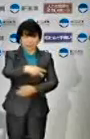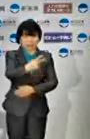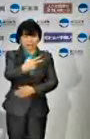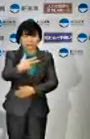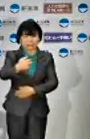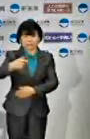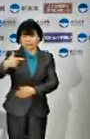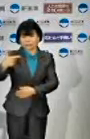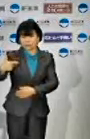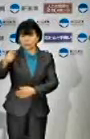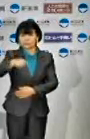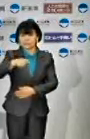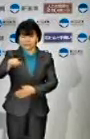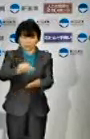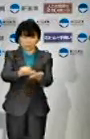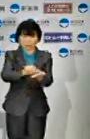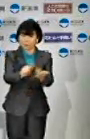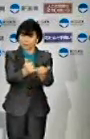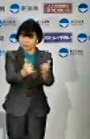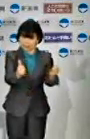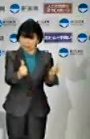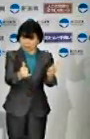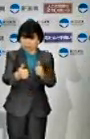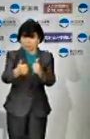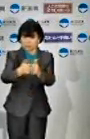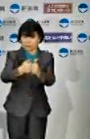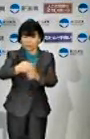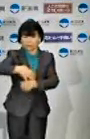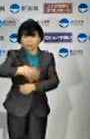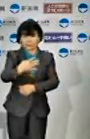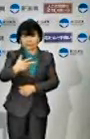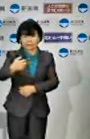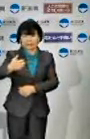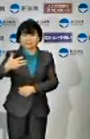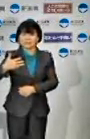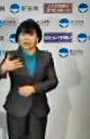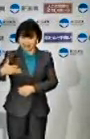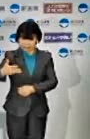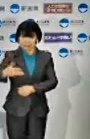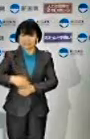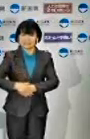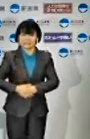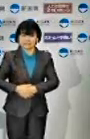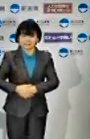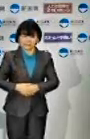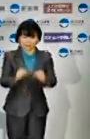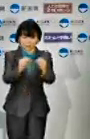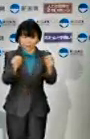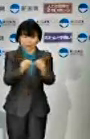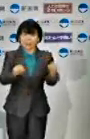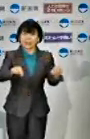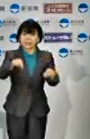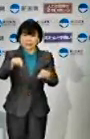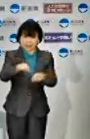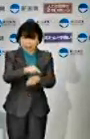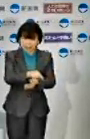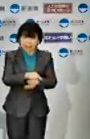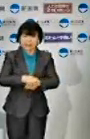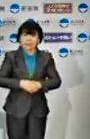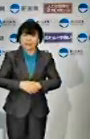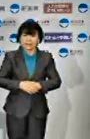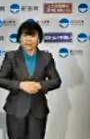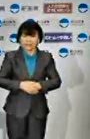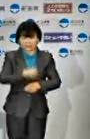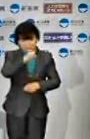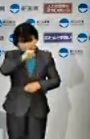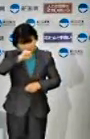276名の登録者、相談件数478件ということでその結果非常に